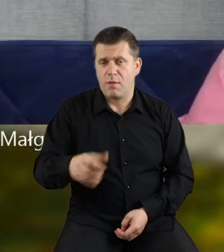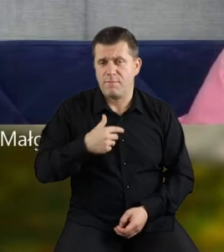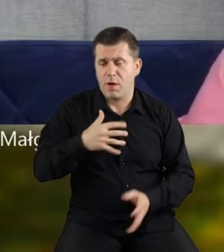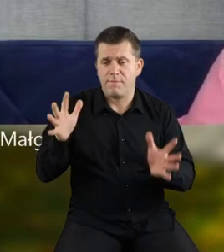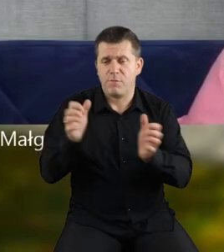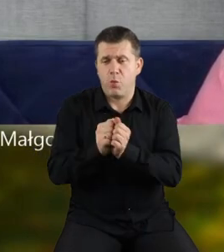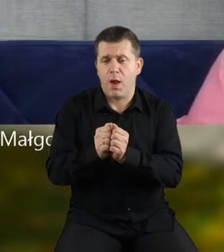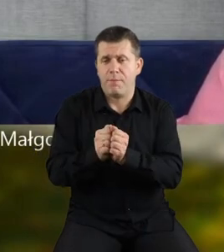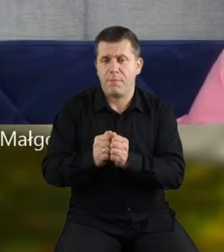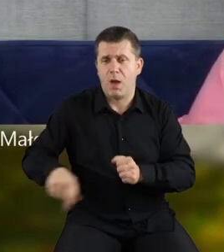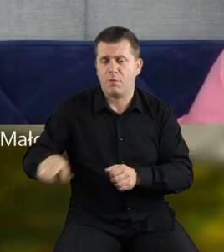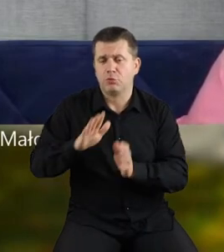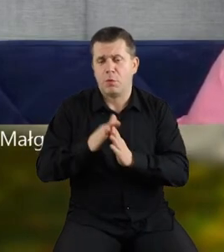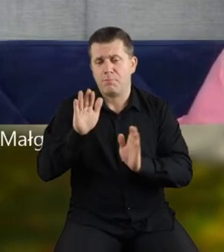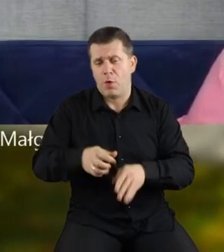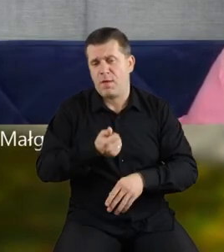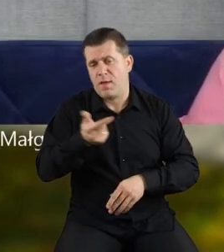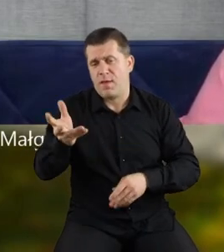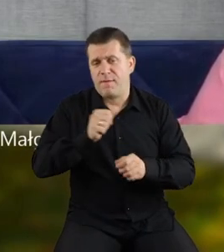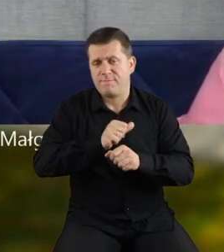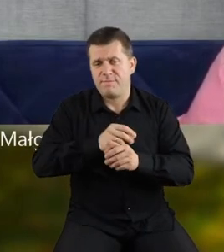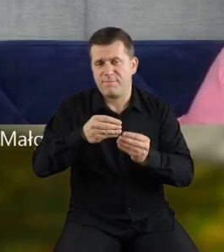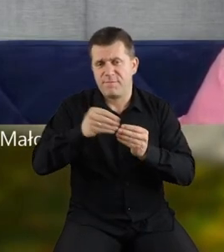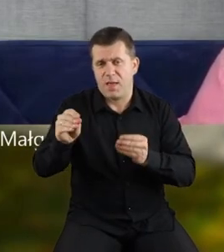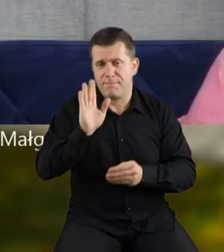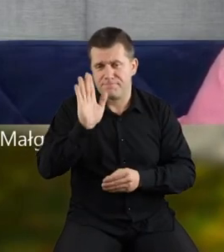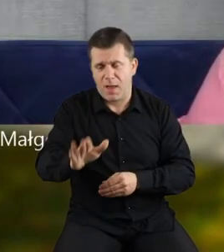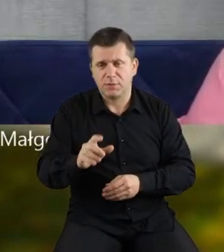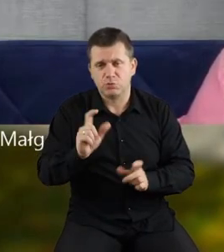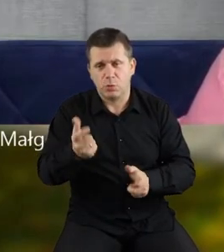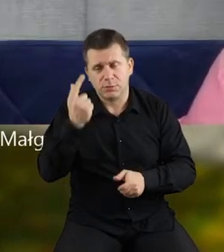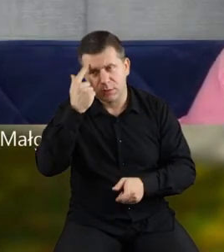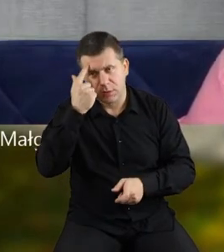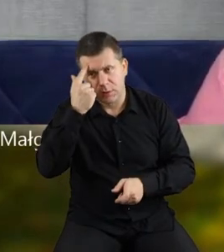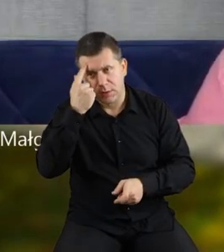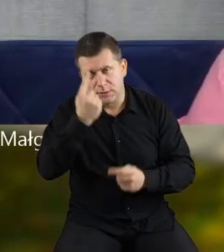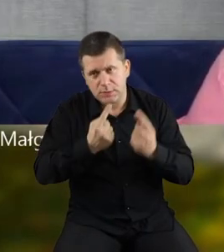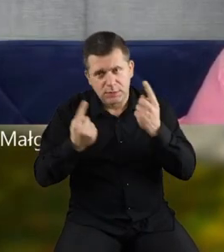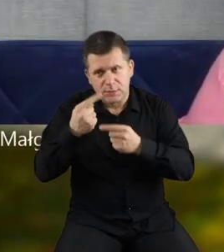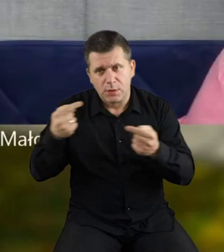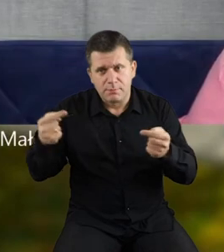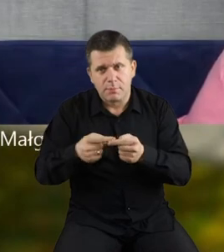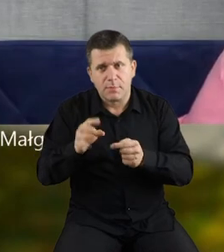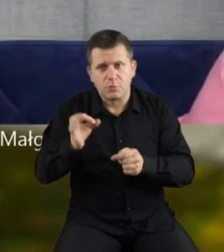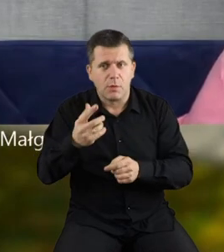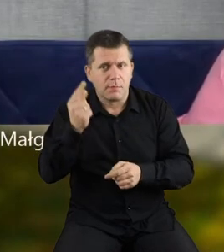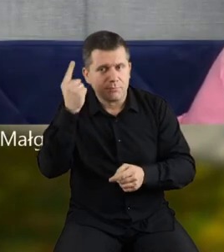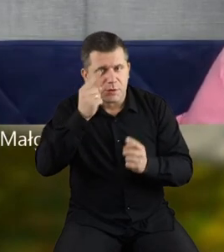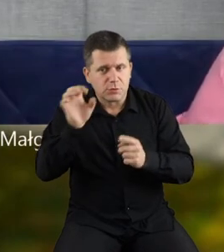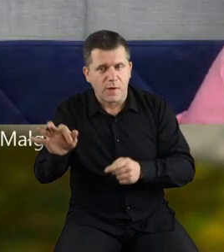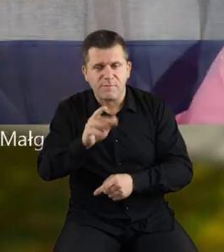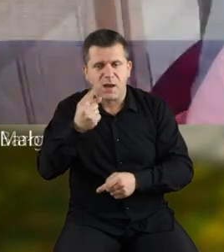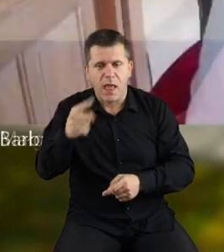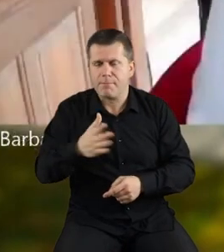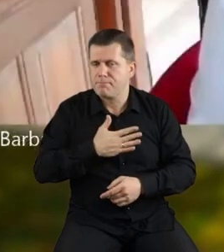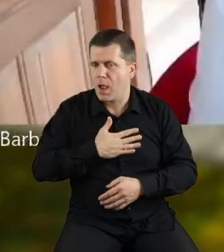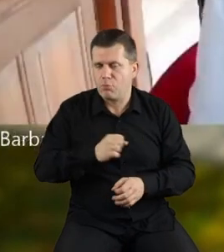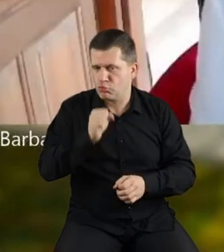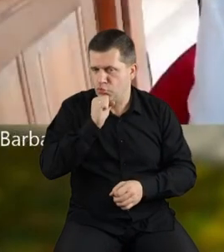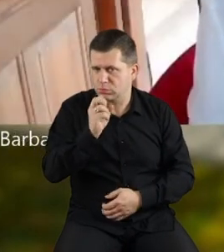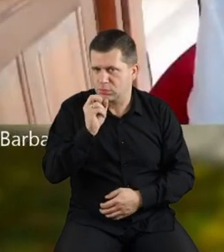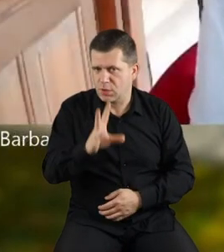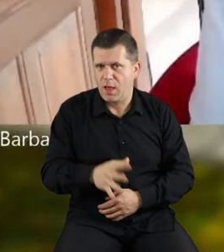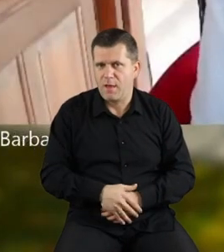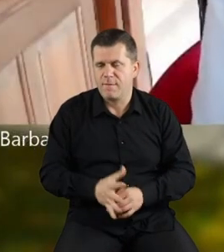Fredowie, których wyłapałam w książkach, może jest ich więcej. Masz jakiś sentyment ukryty do jakiegoś Freda? Mam